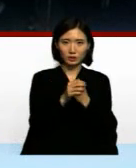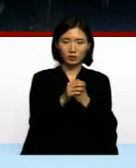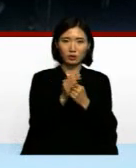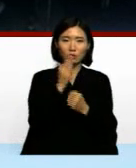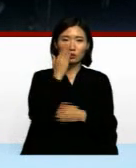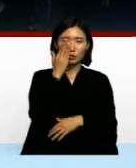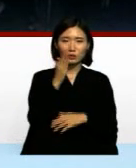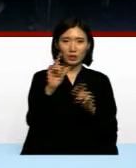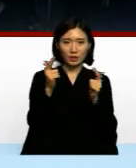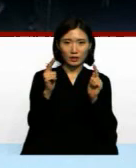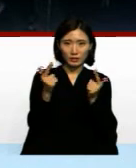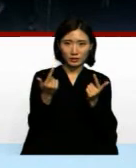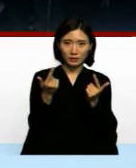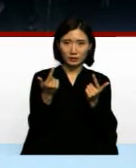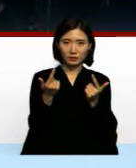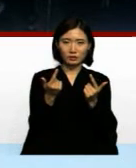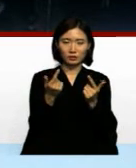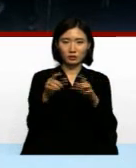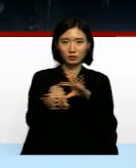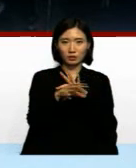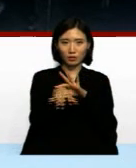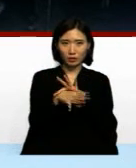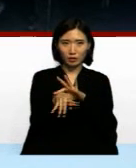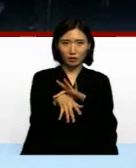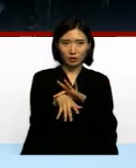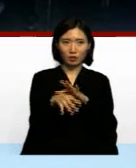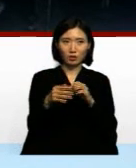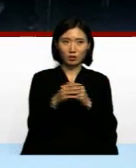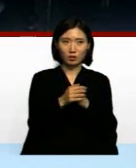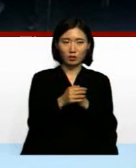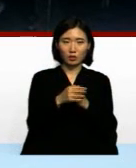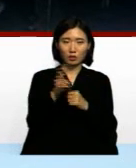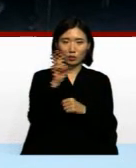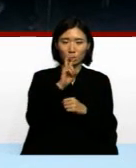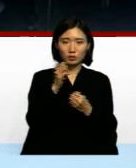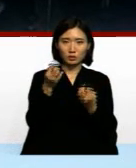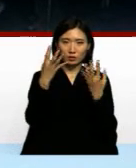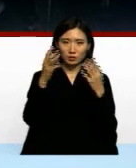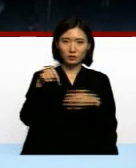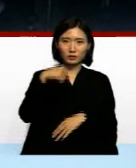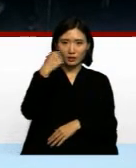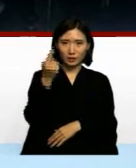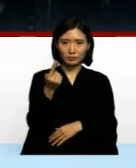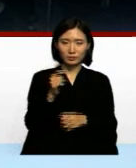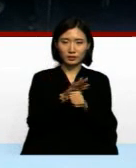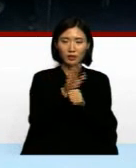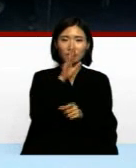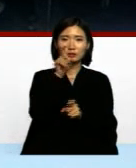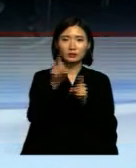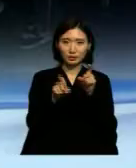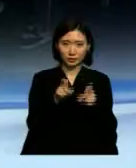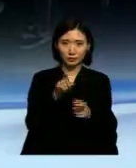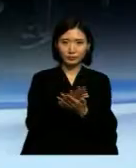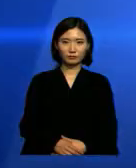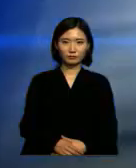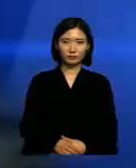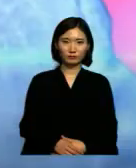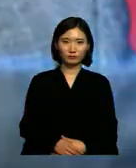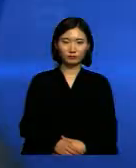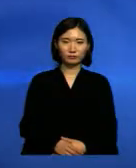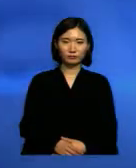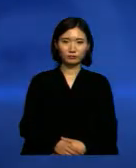아닌 터널이라고 합니다. 자선 무료 그린 콘서트에 이어 마련한 또 하나의 사랑 실천입니다. 이상범 기자입니다.